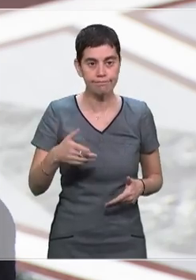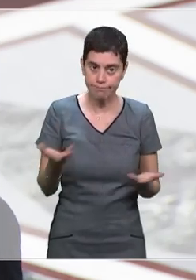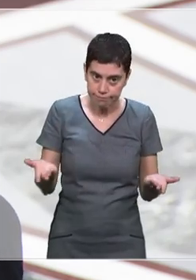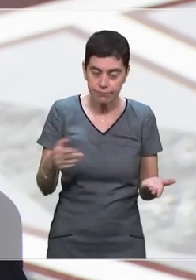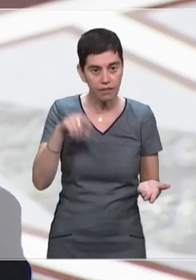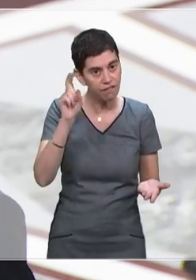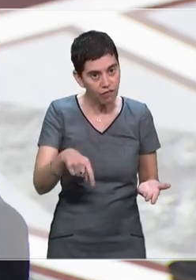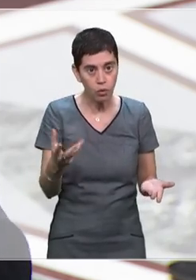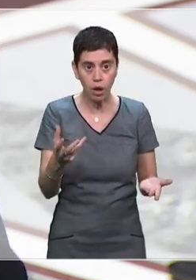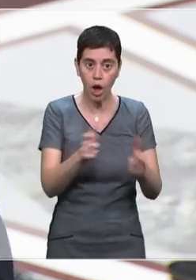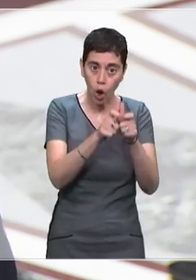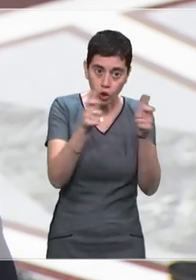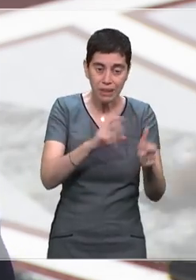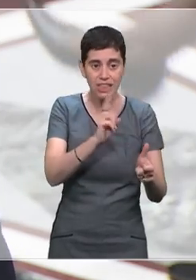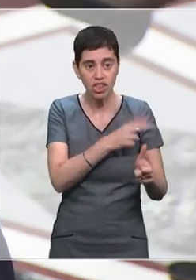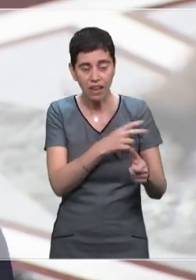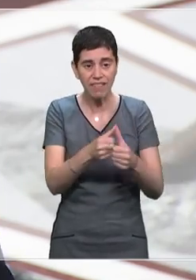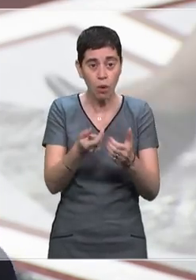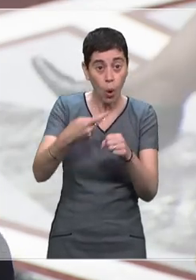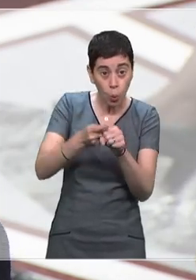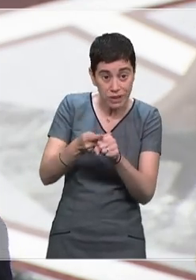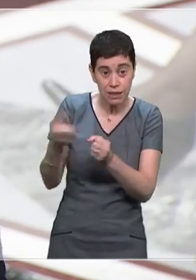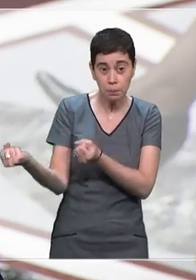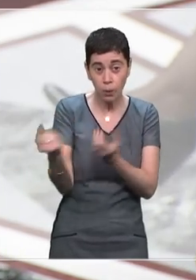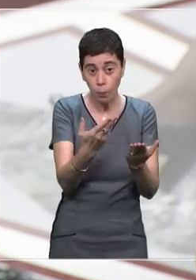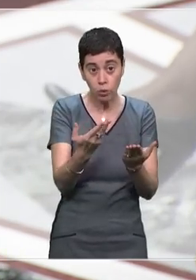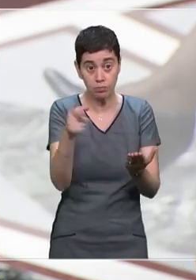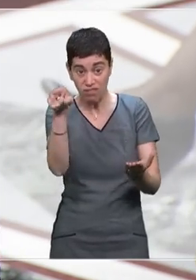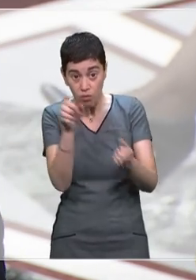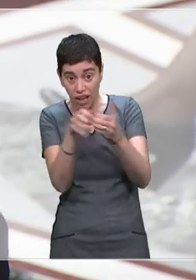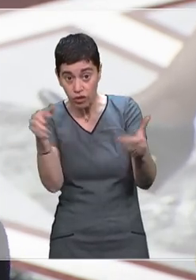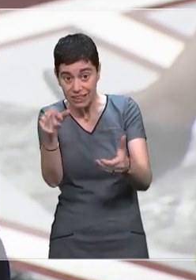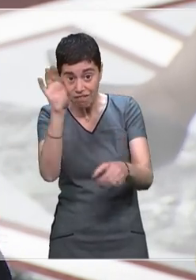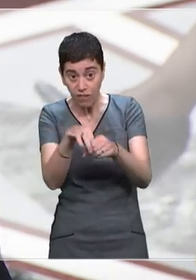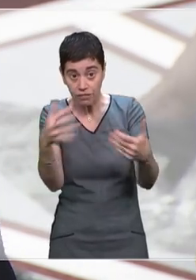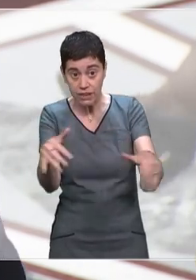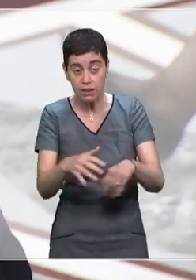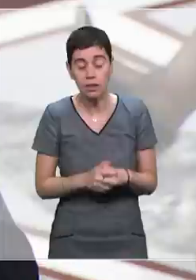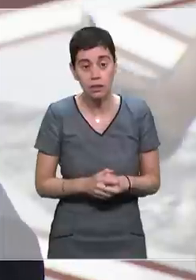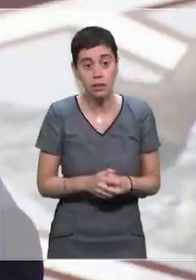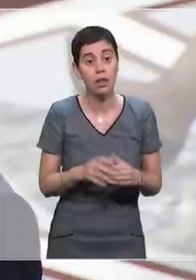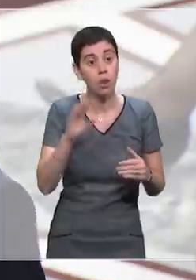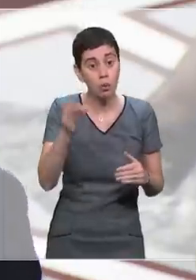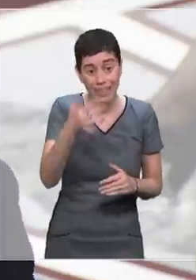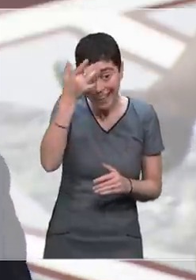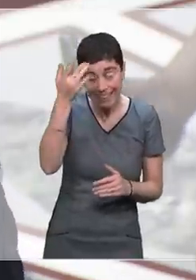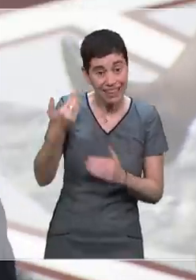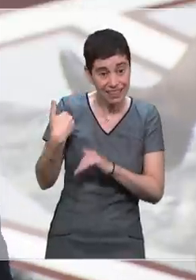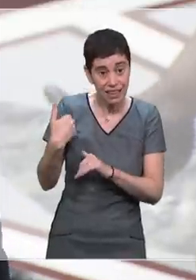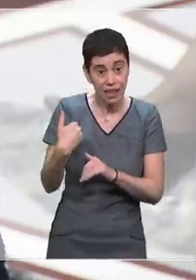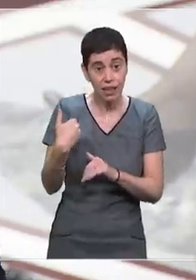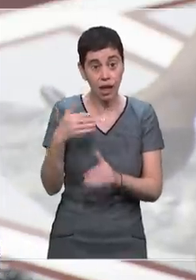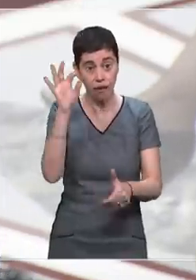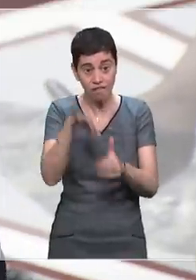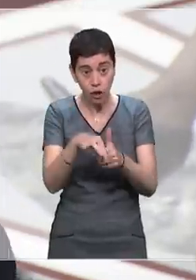à se saisir des outils qui, là encore, ont été votés par cette majorité. Je vous rappelle que cette majorité, cet été, a voté le